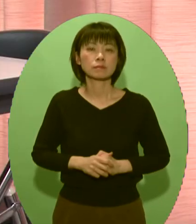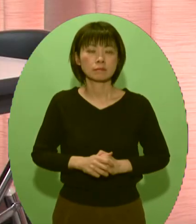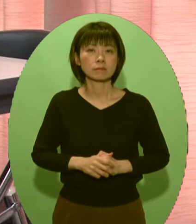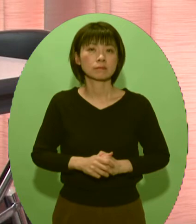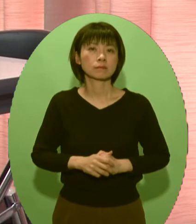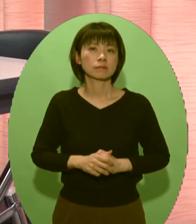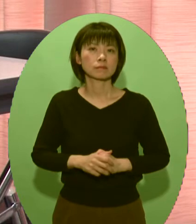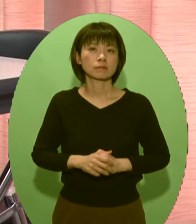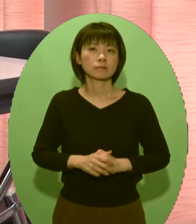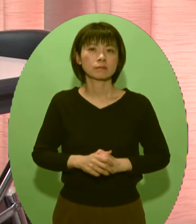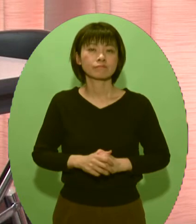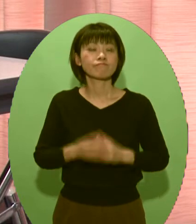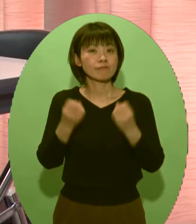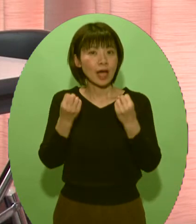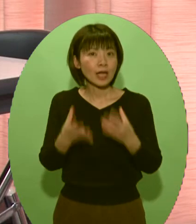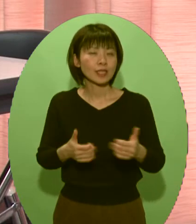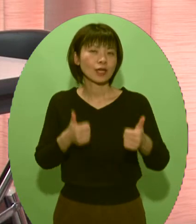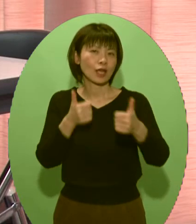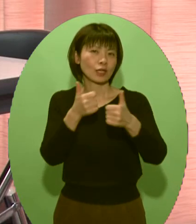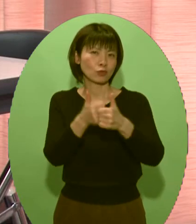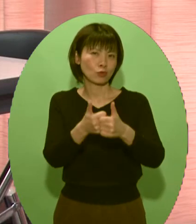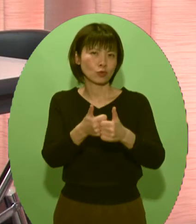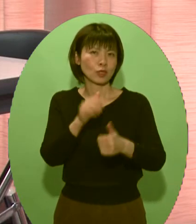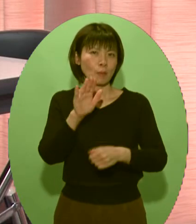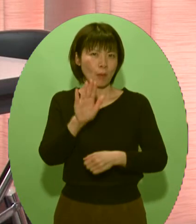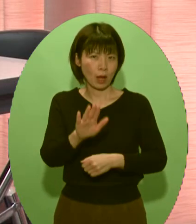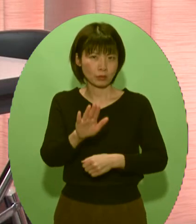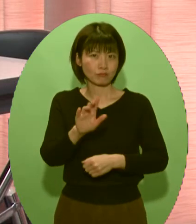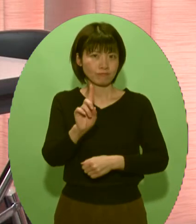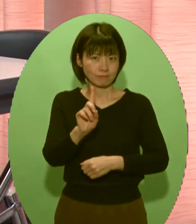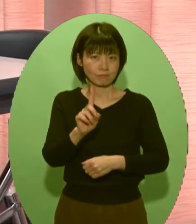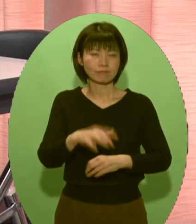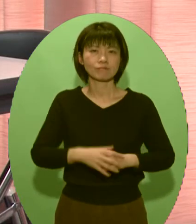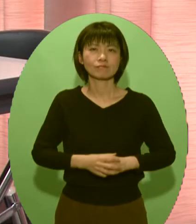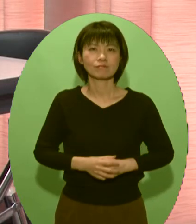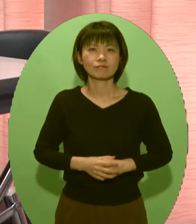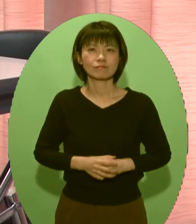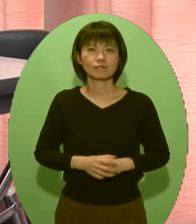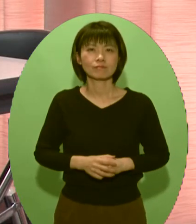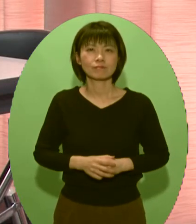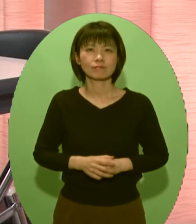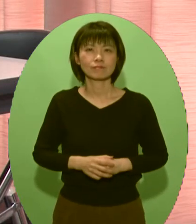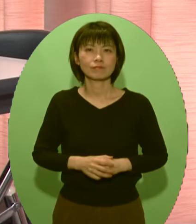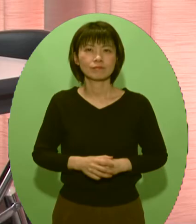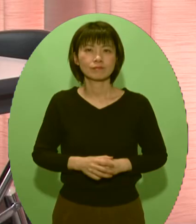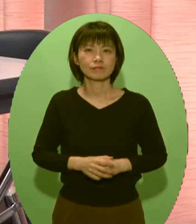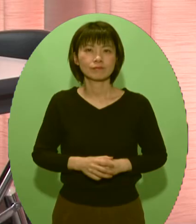一方、新たな挑戦も始まっています。